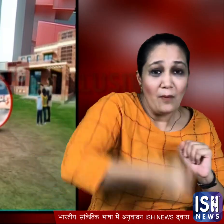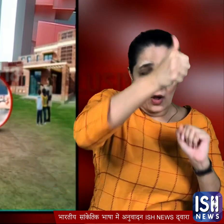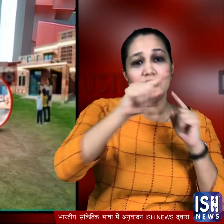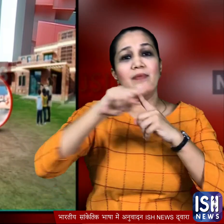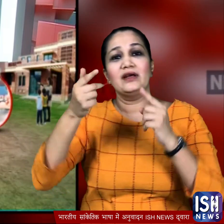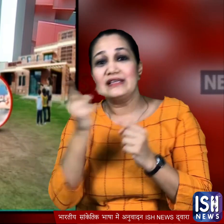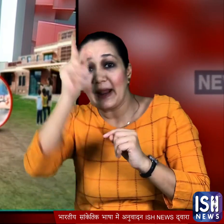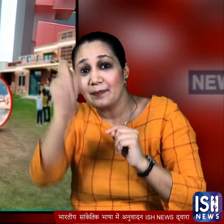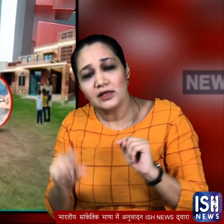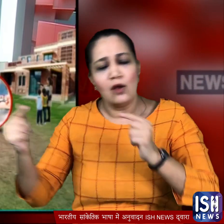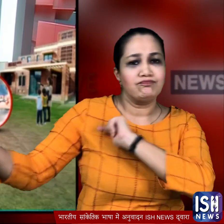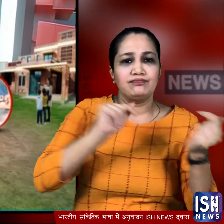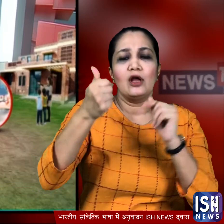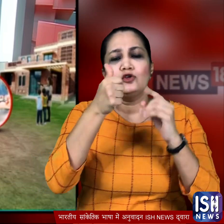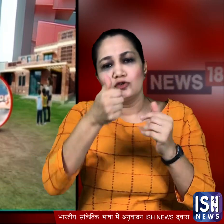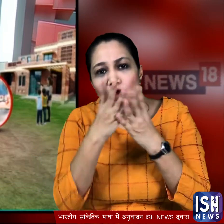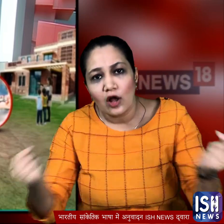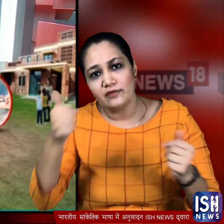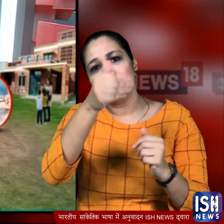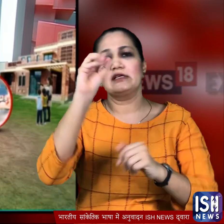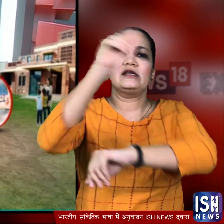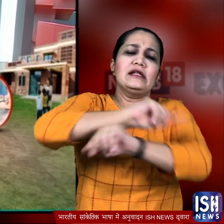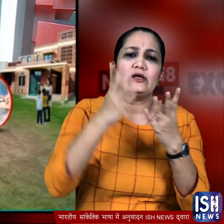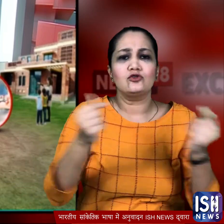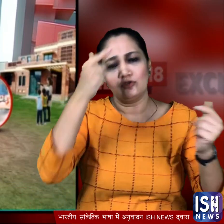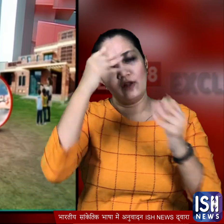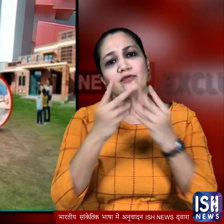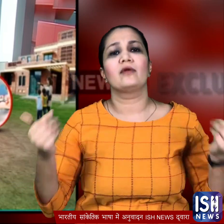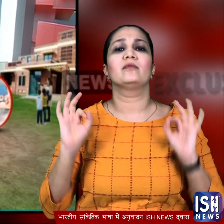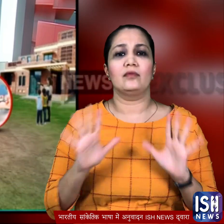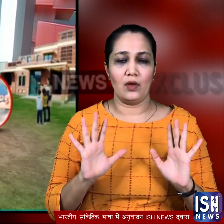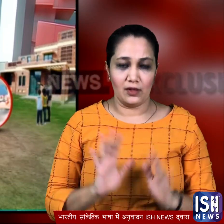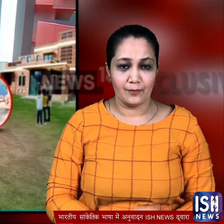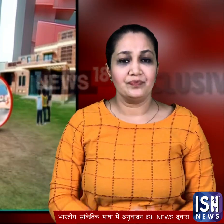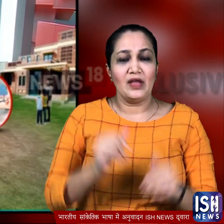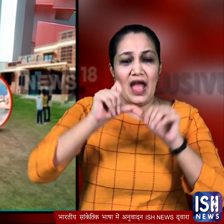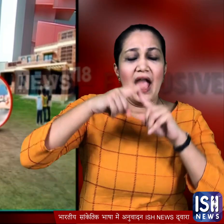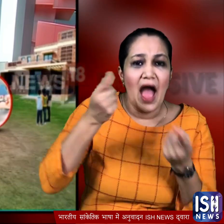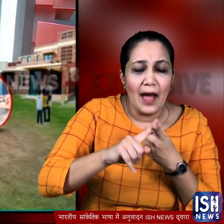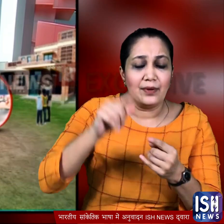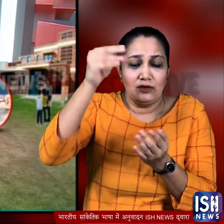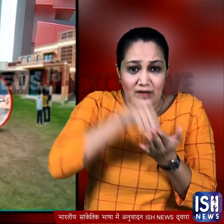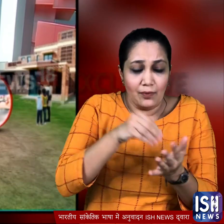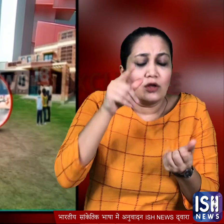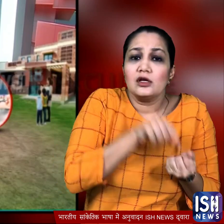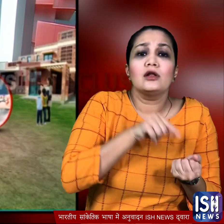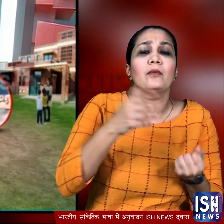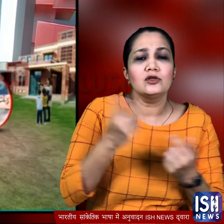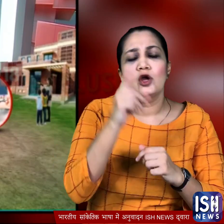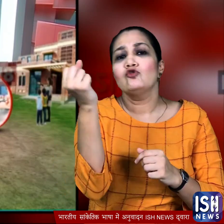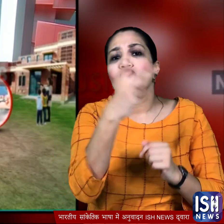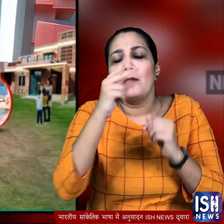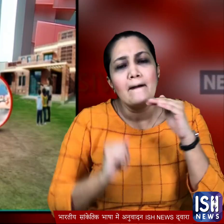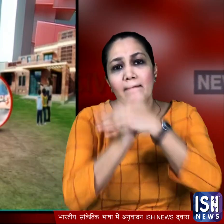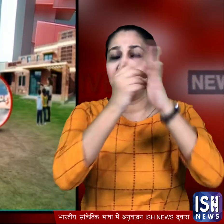झगड़ों का 60 दिन में कानूनी तरीके से निपटारा हो जाएगा। एक्ट के मुताबिक किसी मकान का सिक्योरिटी डिपॉजिट 2 महीने के किराए से ज्यादा नहीं हो